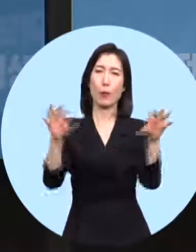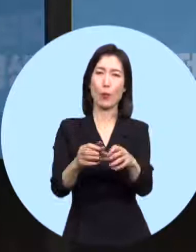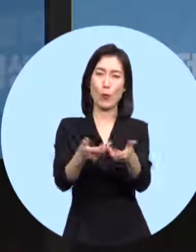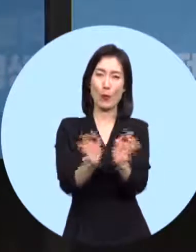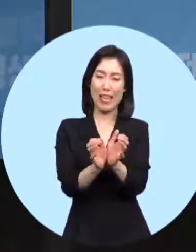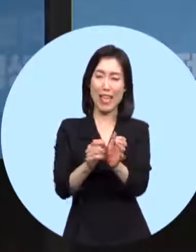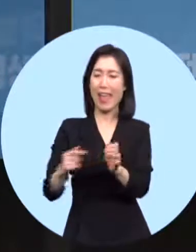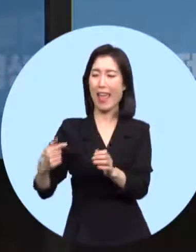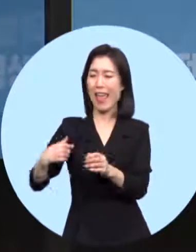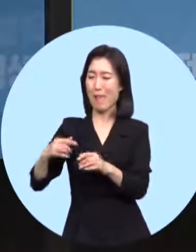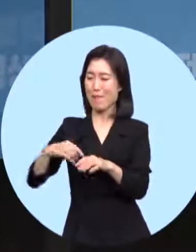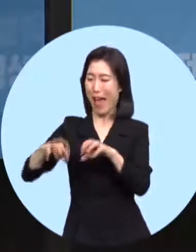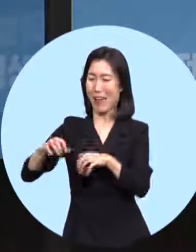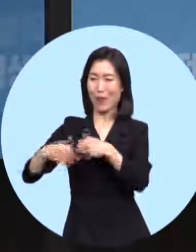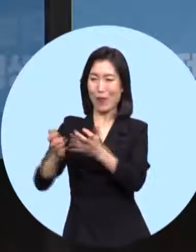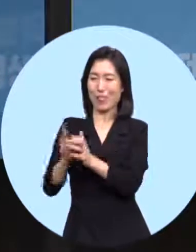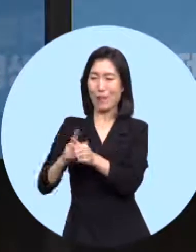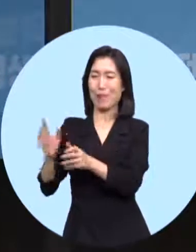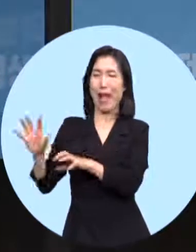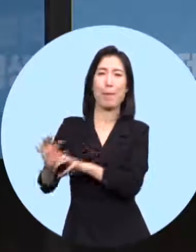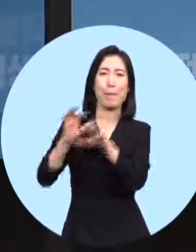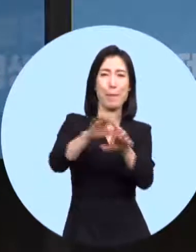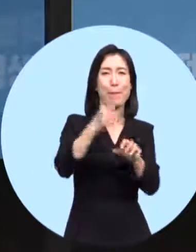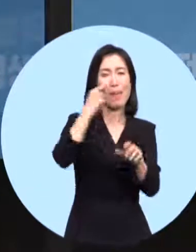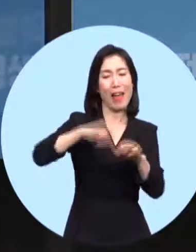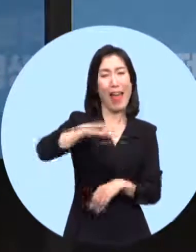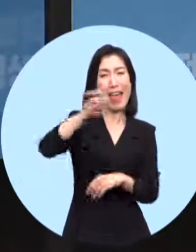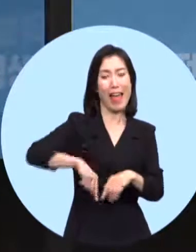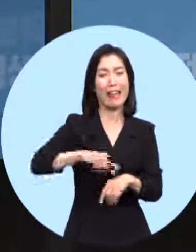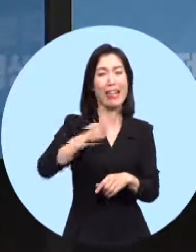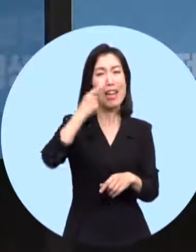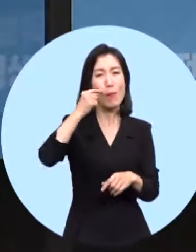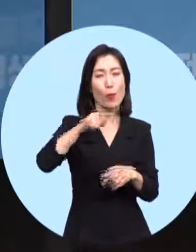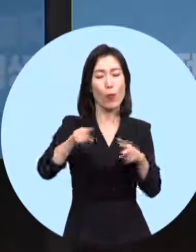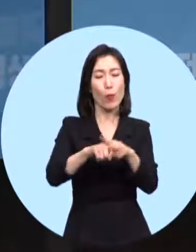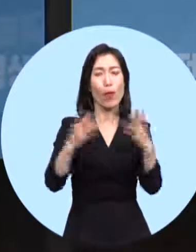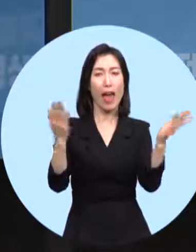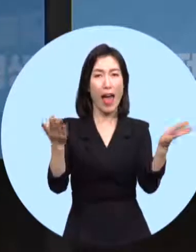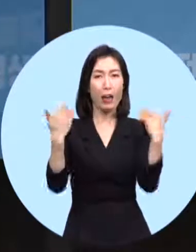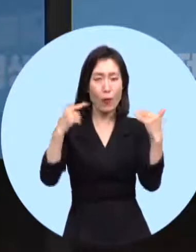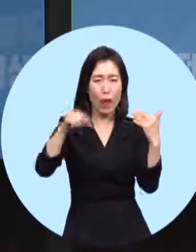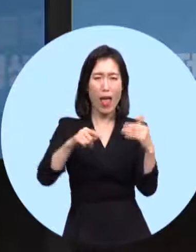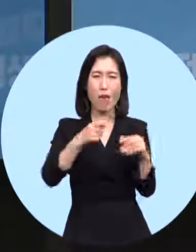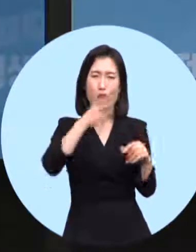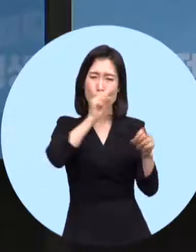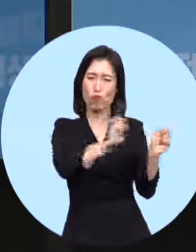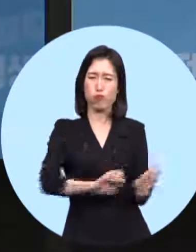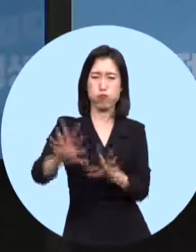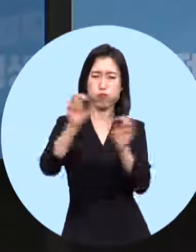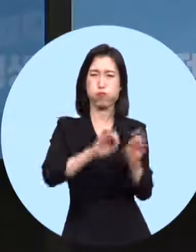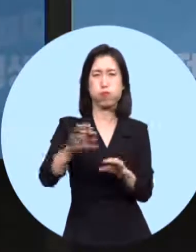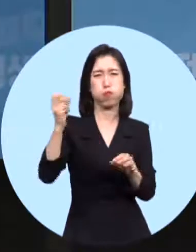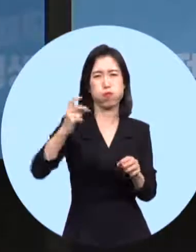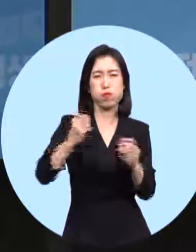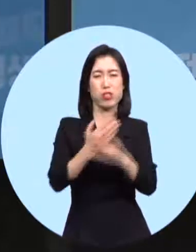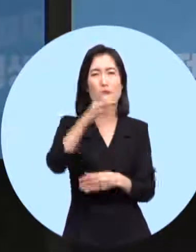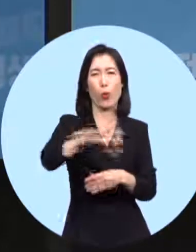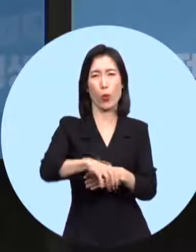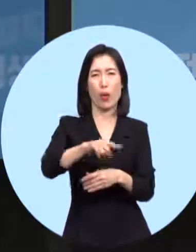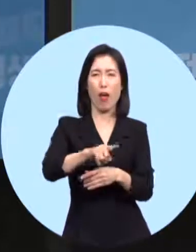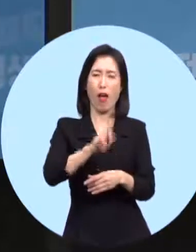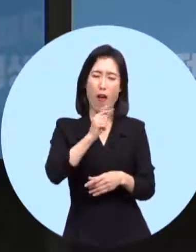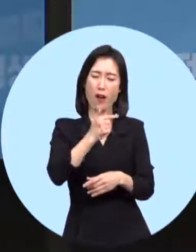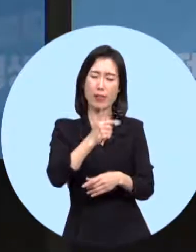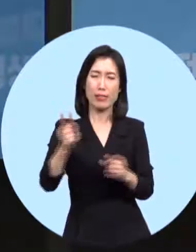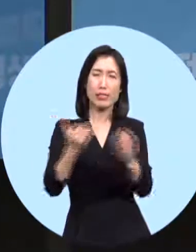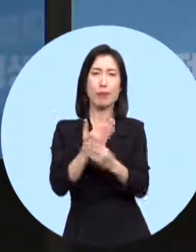공동체 하시는 선생님들하고 갔다 왔습니다. 거기에 소학교, 초등학교에서 재해 지역임에도 불구하고 그 인재라고